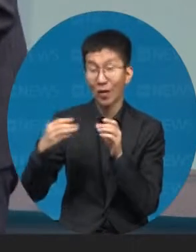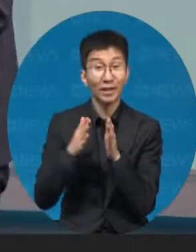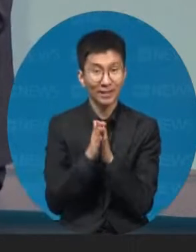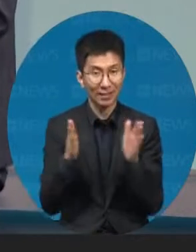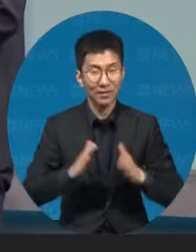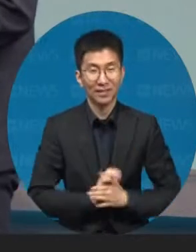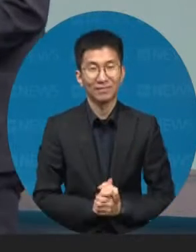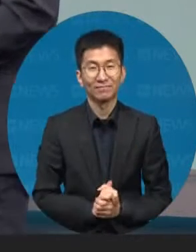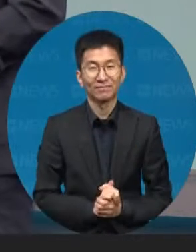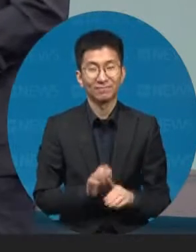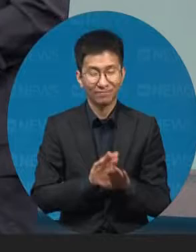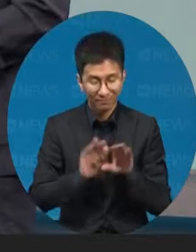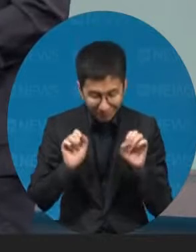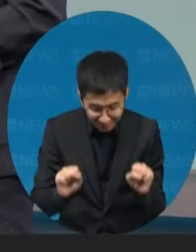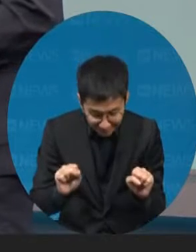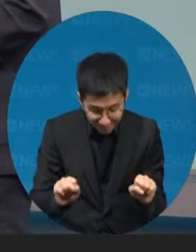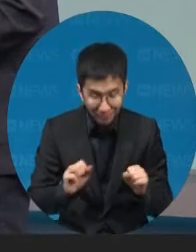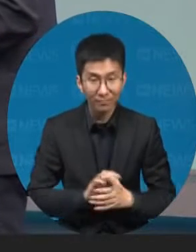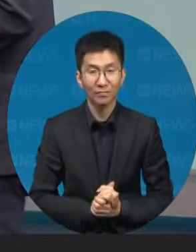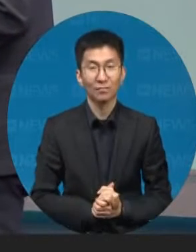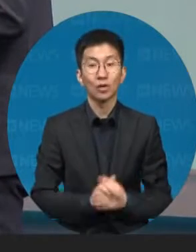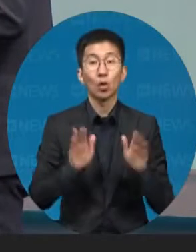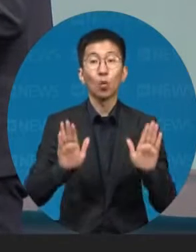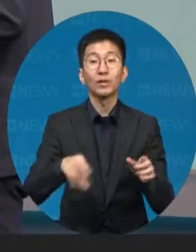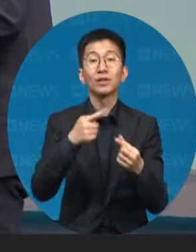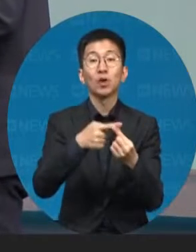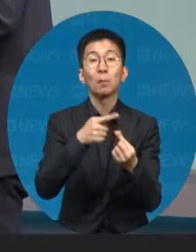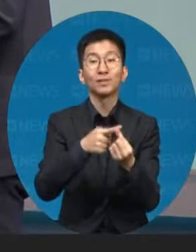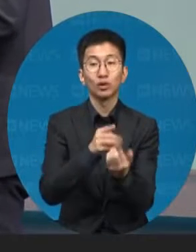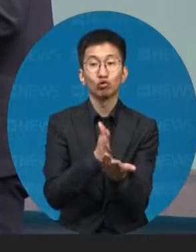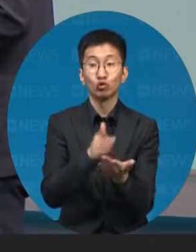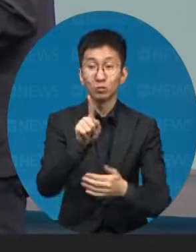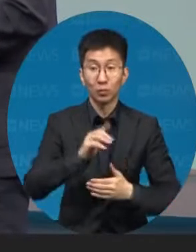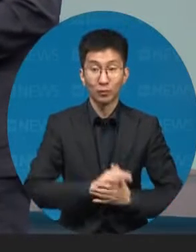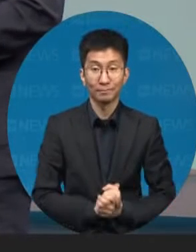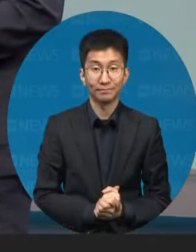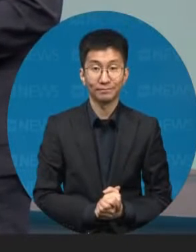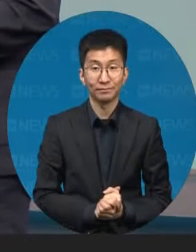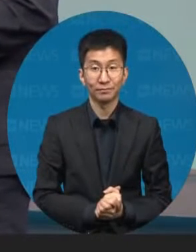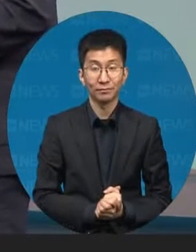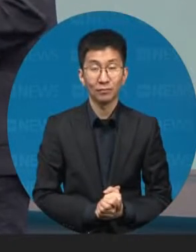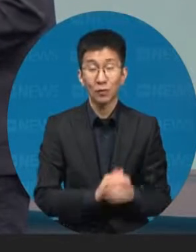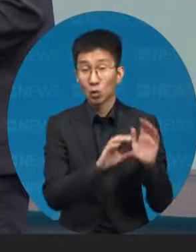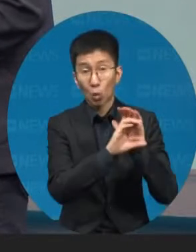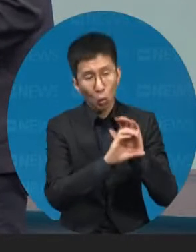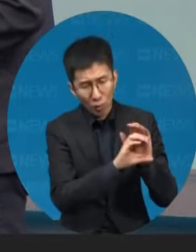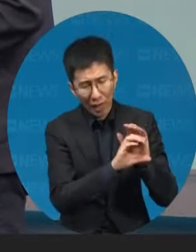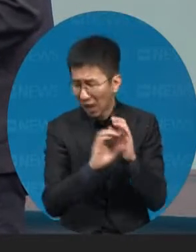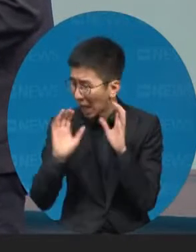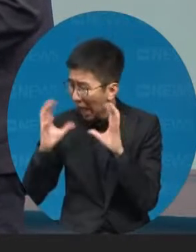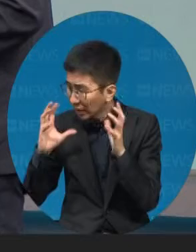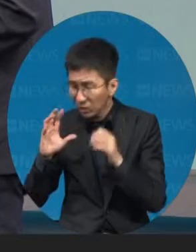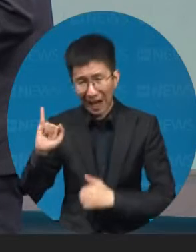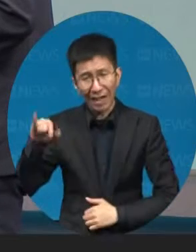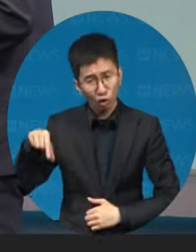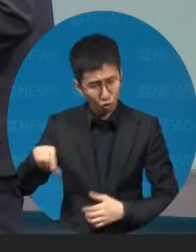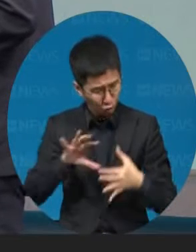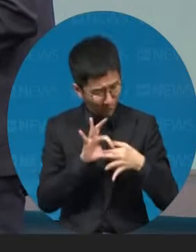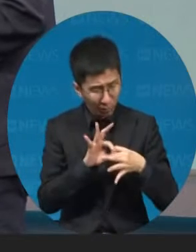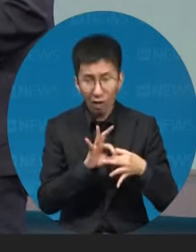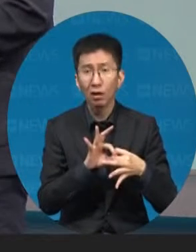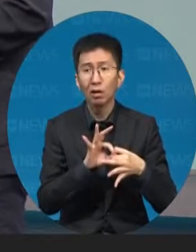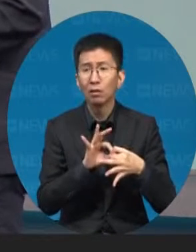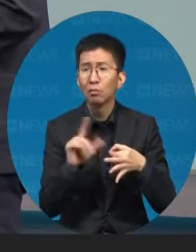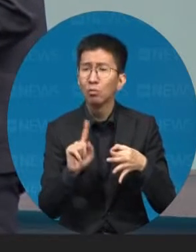안녕하세요 4 전을 그룹이 글로벌 픽 첫번째 주제 부터 한번 살펴 보죠 자코 로 나와 영유아의 iq 무슨